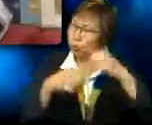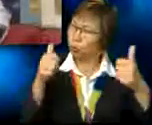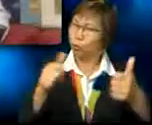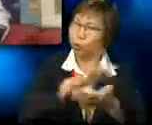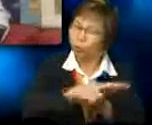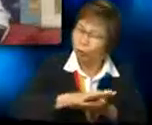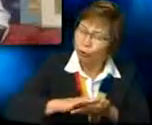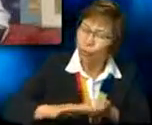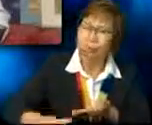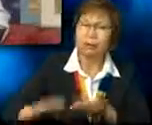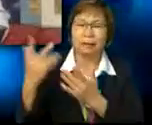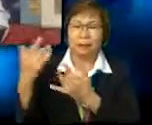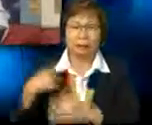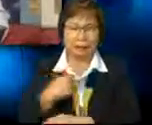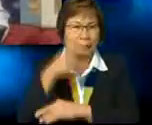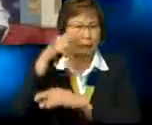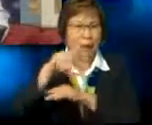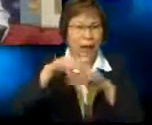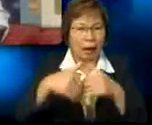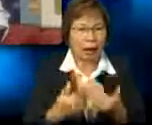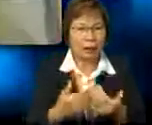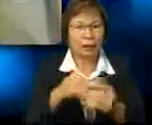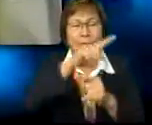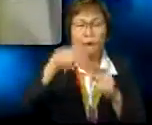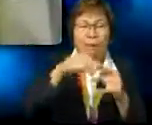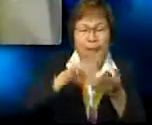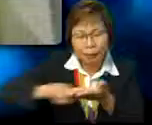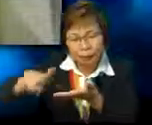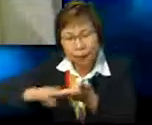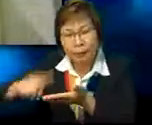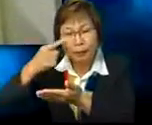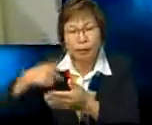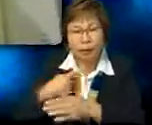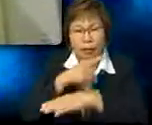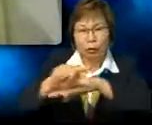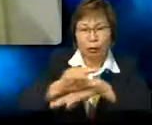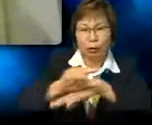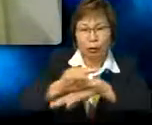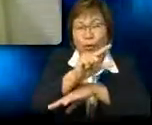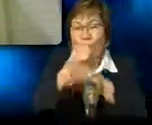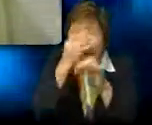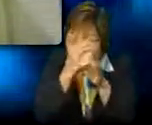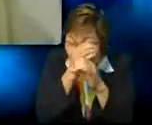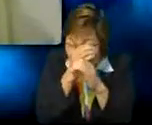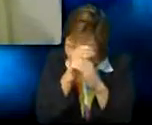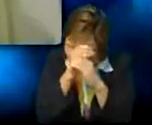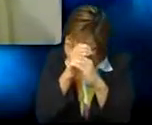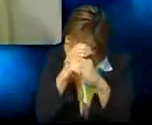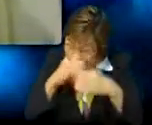bersih, di mana nanti kita akan lihat macam mana apabila kita memeriksa mata, kita menggunakan jenis mikroskop yang dapat